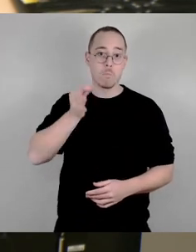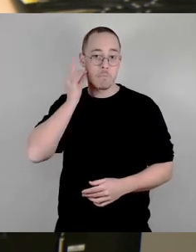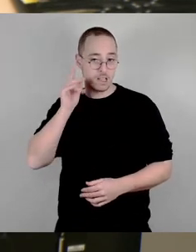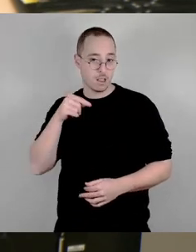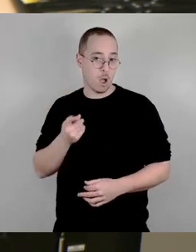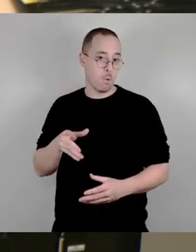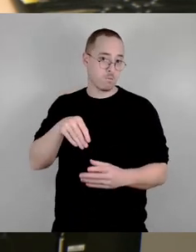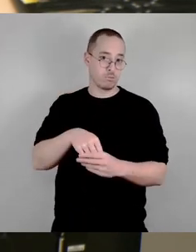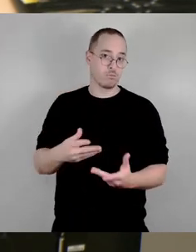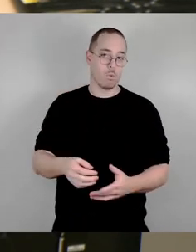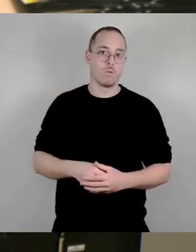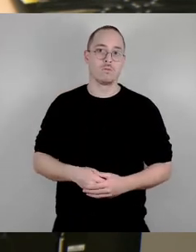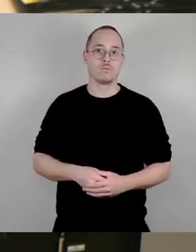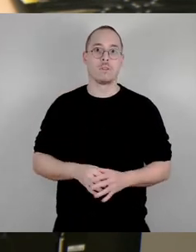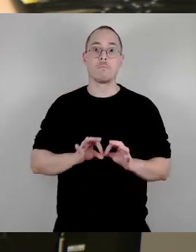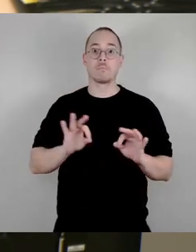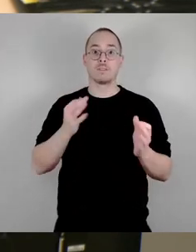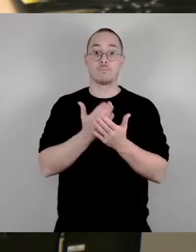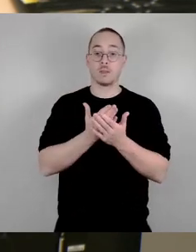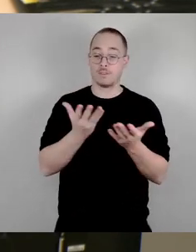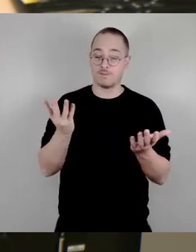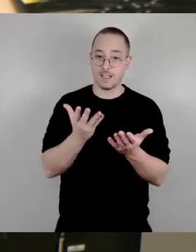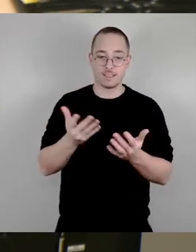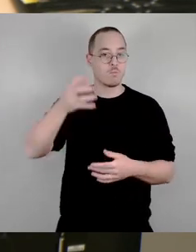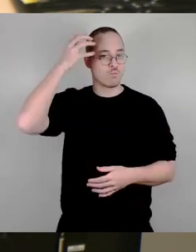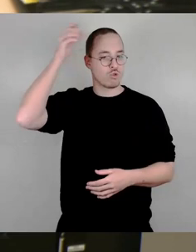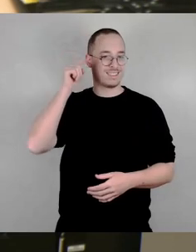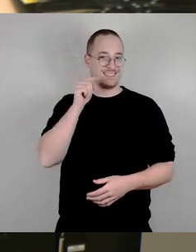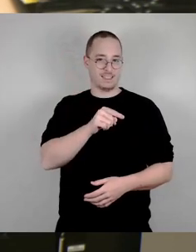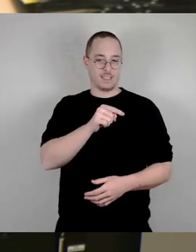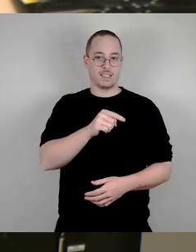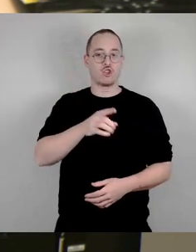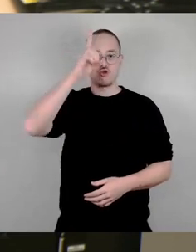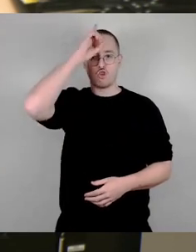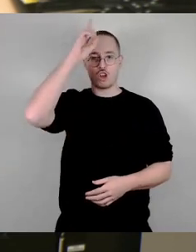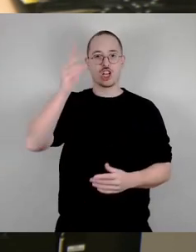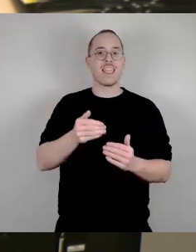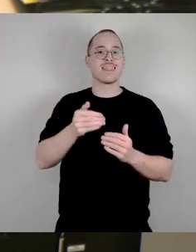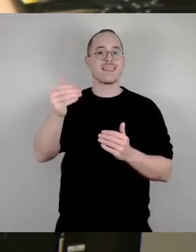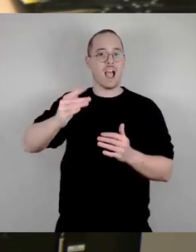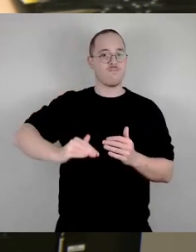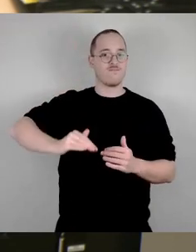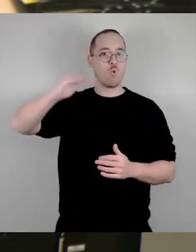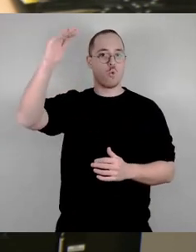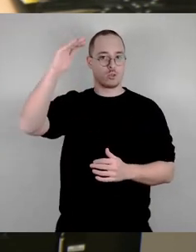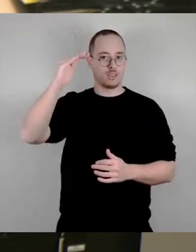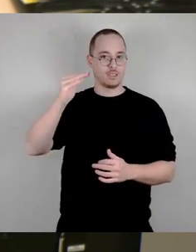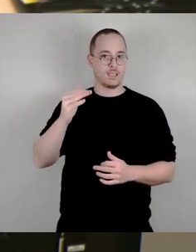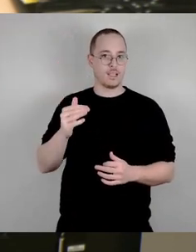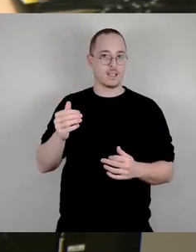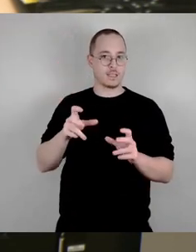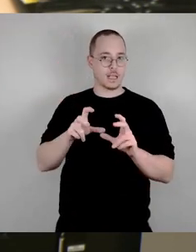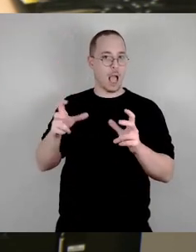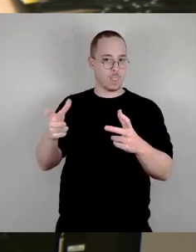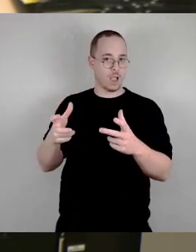sind der deutsche Nachwuchskader Fiona Wesserli aus München für den Bereich Street und Lilly Stefanius für den Bereich Park aus